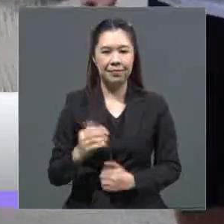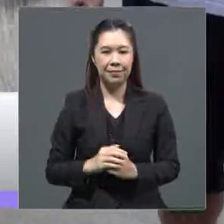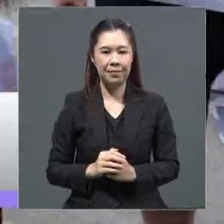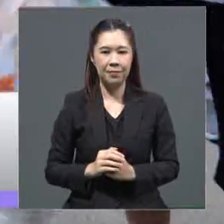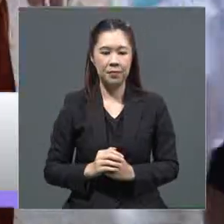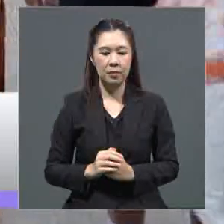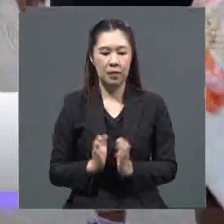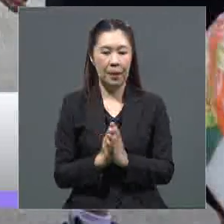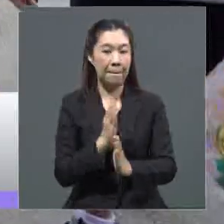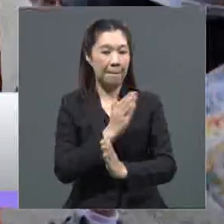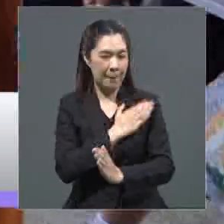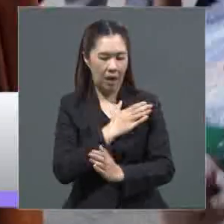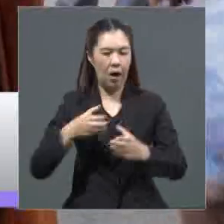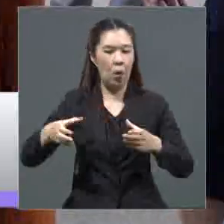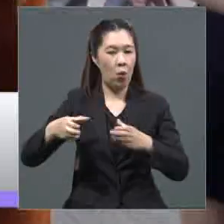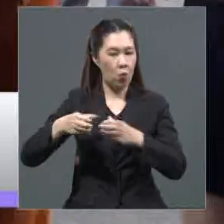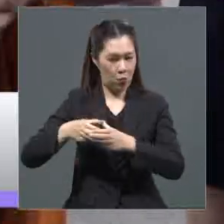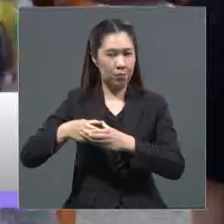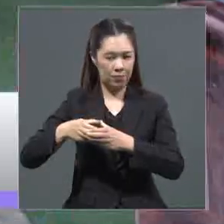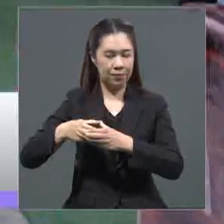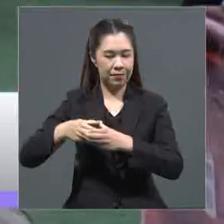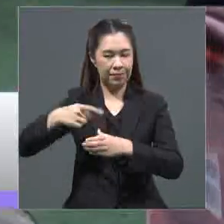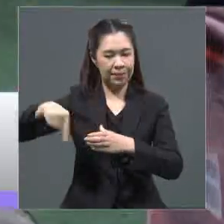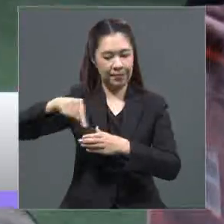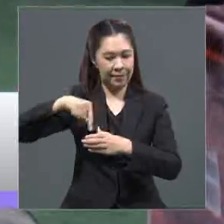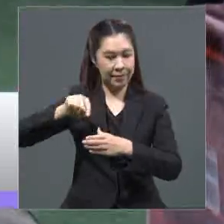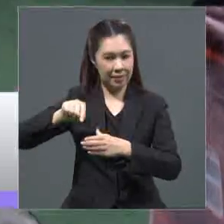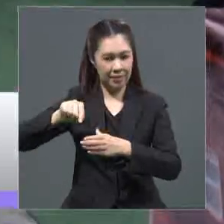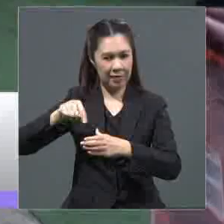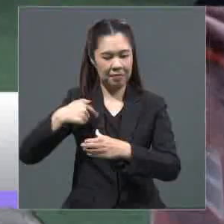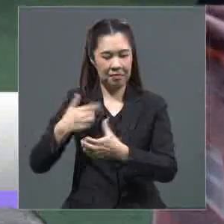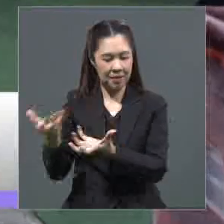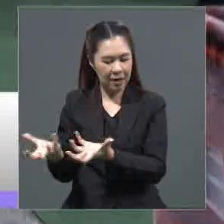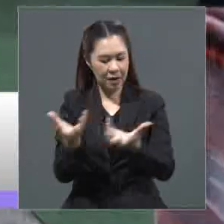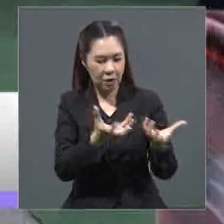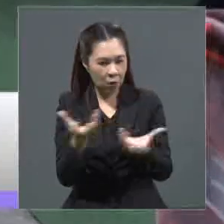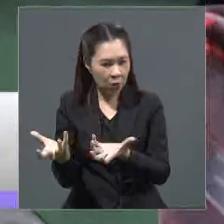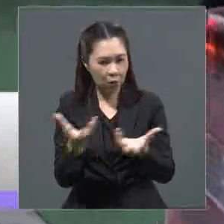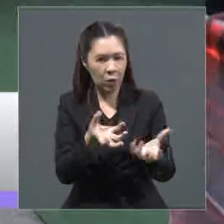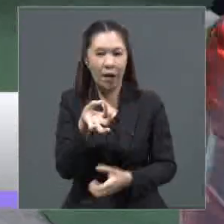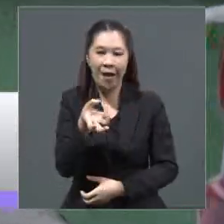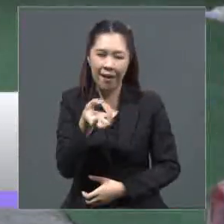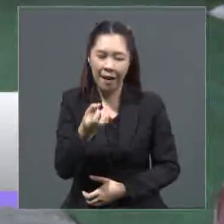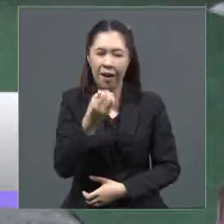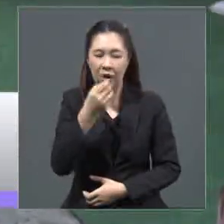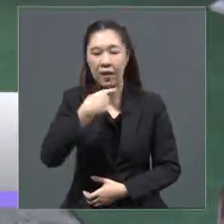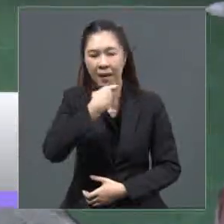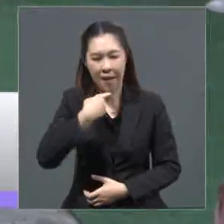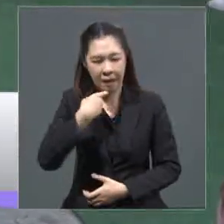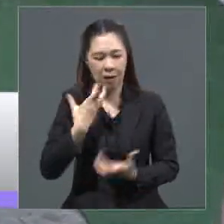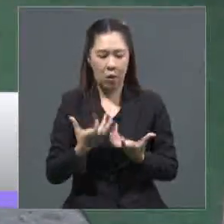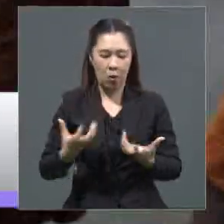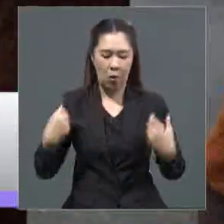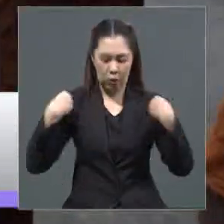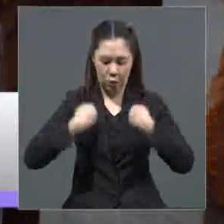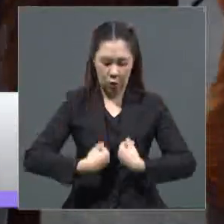สงฆ์อำเภอโพลพิสัยพร้อมด้วยพระสงฆ์วัดมณีโคตรเนี่ยก็ได้รับมอบข้าวสารอาหารแห้งเสื้อผ้าเครื่องนุ่งห่มของใช้จำเป็นนะครับ